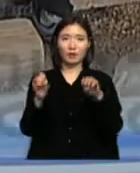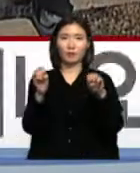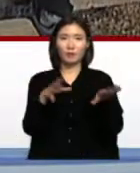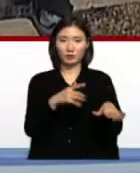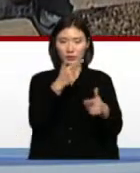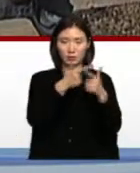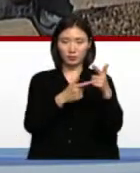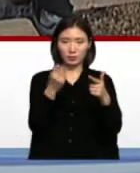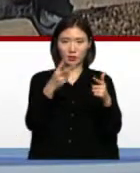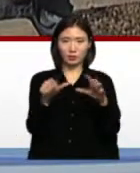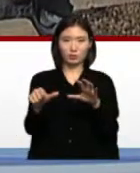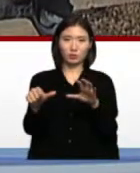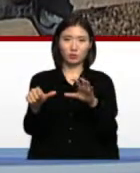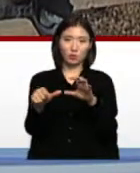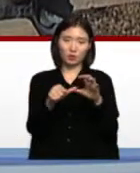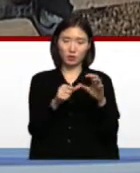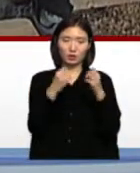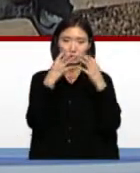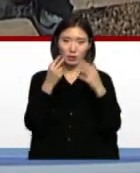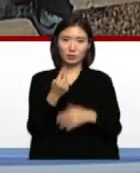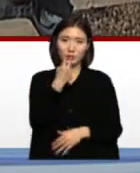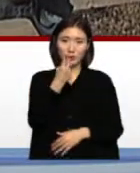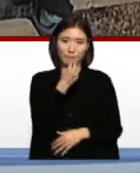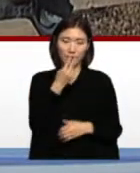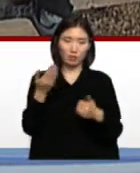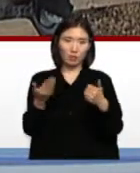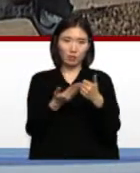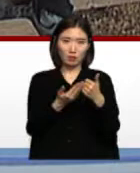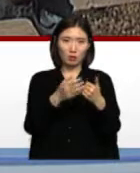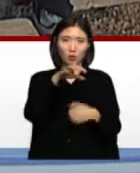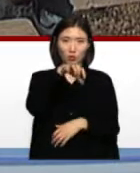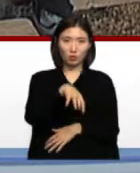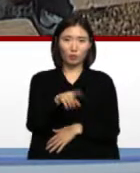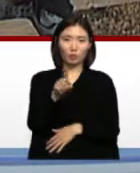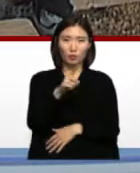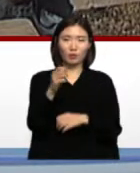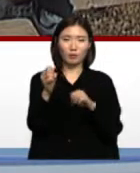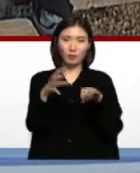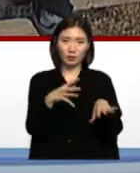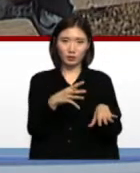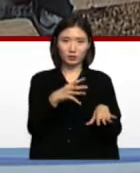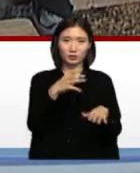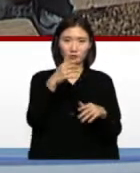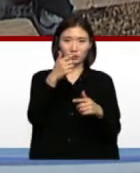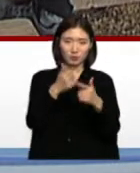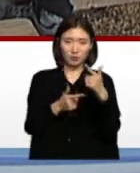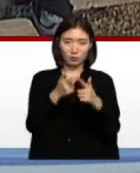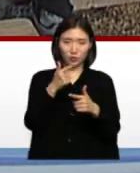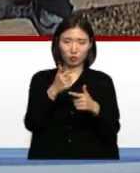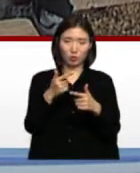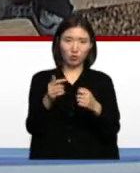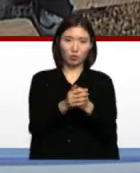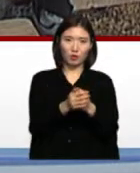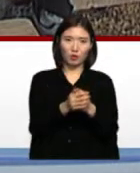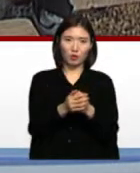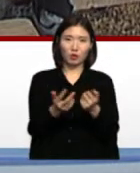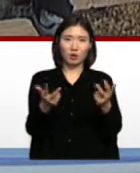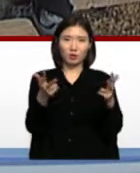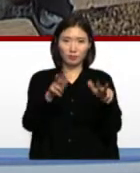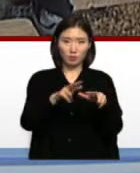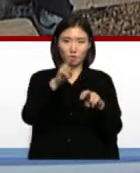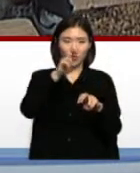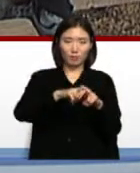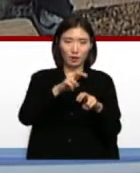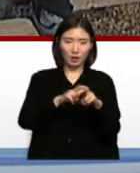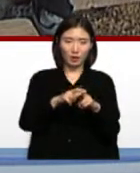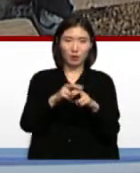버려지는 나무를 재활용해 새 생명을 불어넣는 곳이 있습니다. 폐목으로 공원 벤치를 만들고 지팡이도 만들어 지역